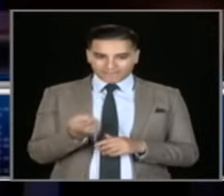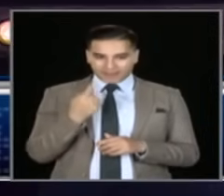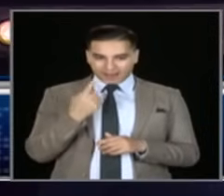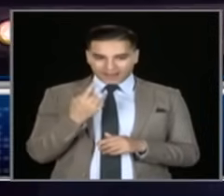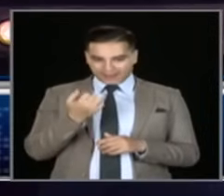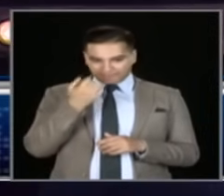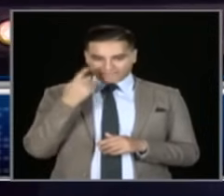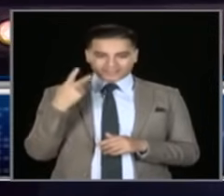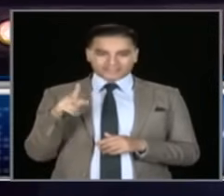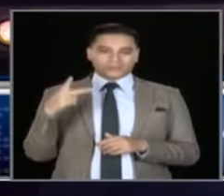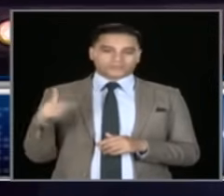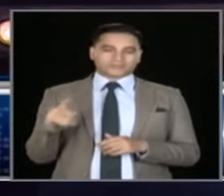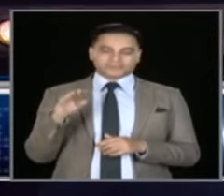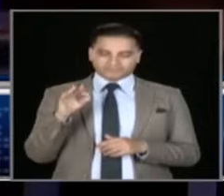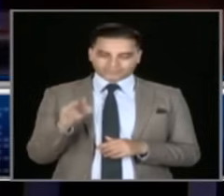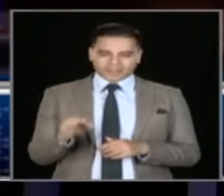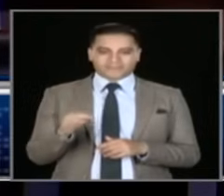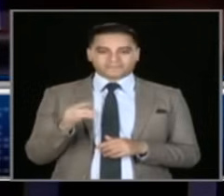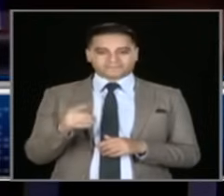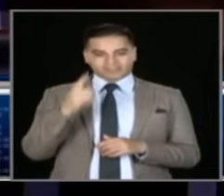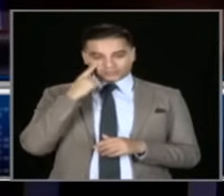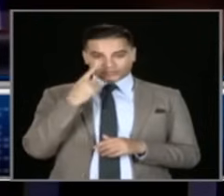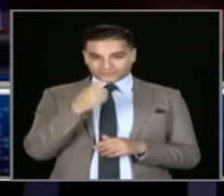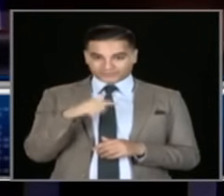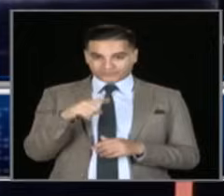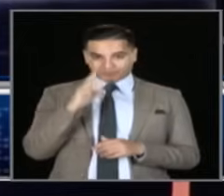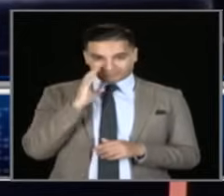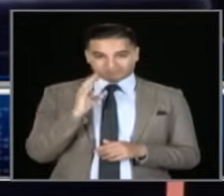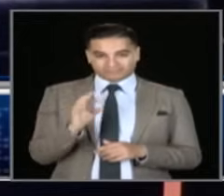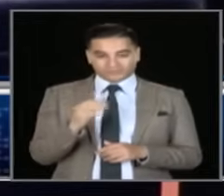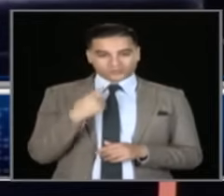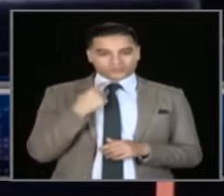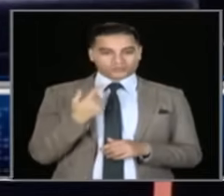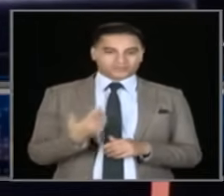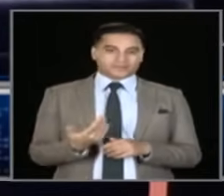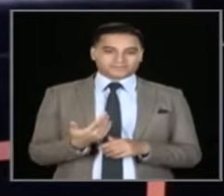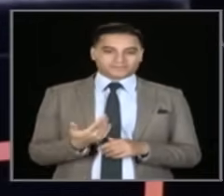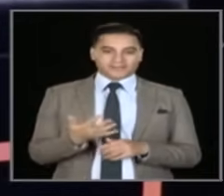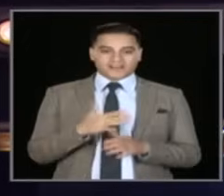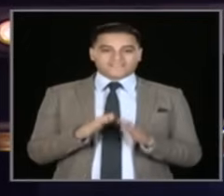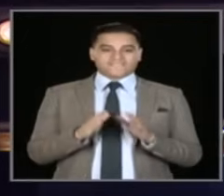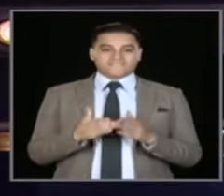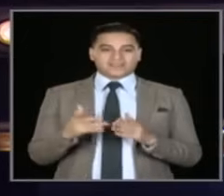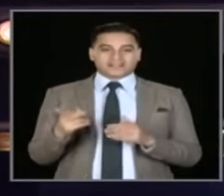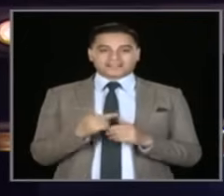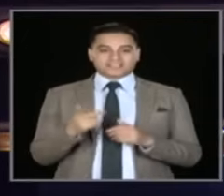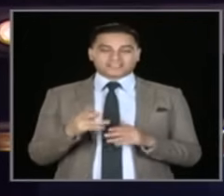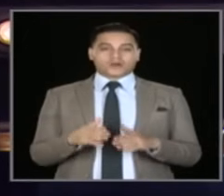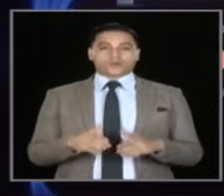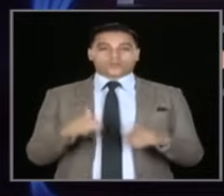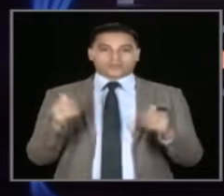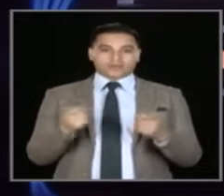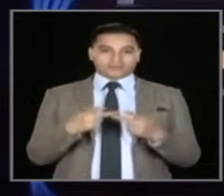1022. ايوه بالظبط كده. شفتوا؟ شفتوا بقى، عايز اقول لكم حاجة، الفرقتين ودعتوا